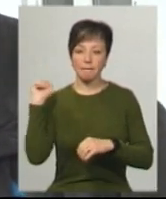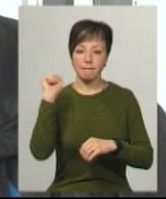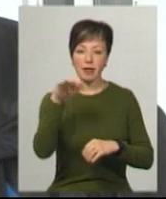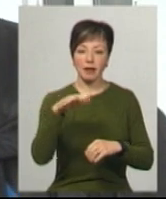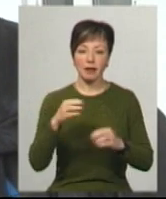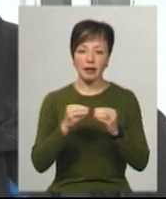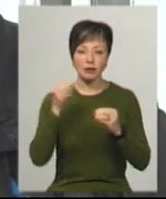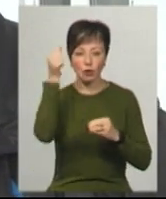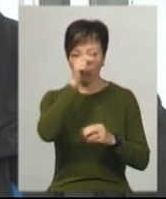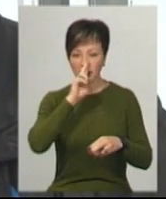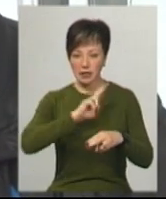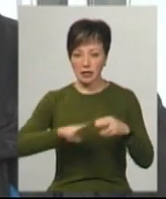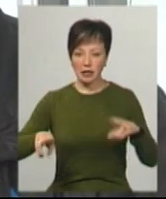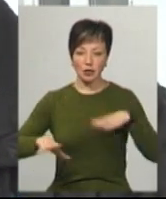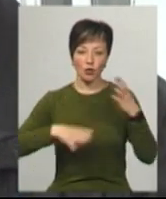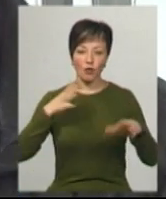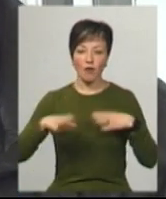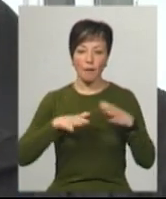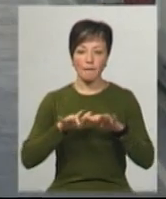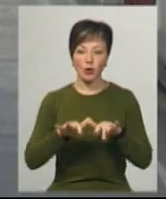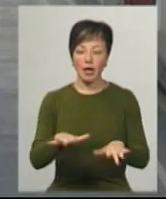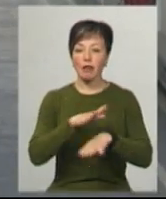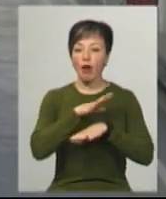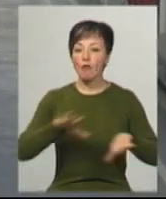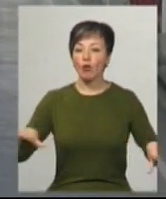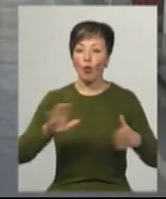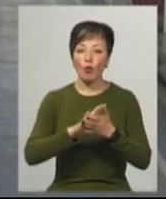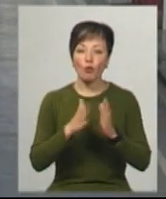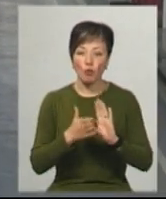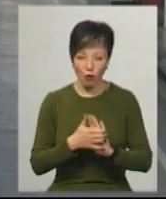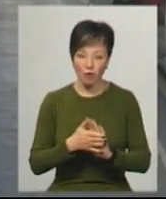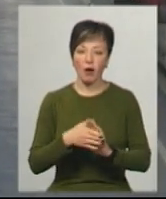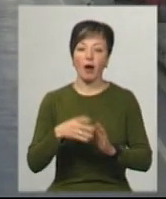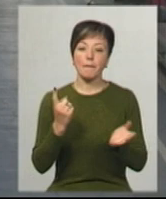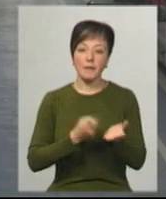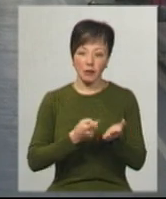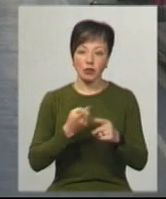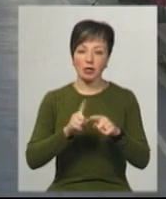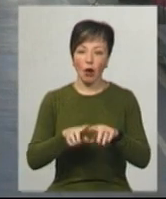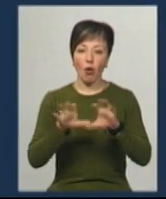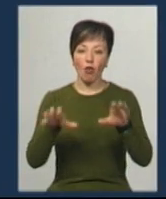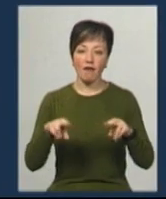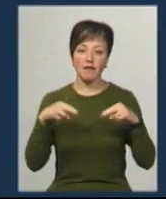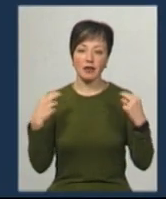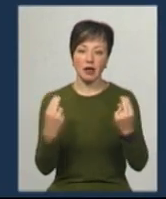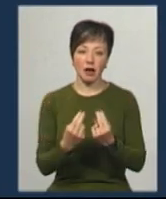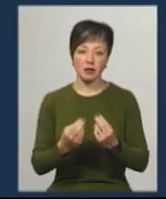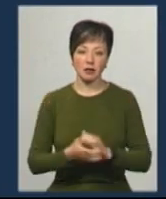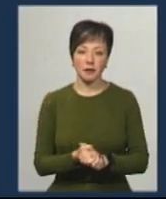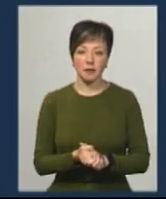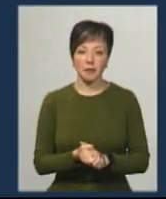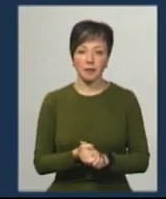десятки років зникли з тренувального процесу, бо не були умов. Підтверджує це й президент обласної федерації легкої атлетики Олександр Прокопов. Дуже велика